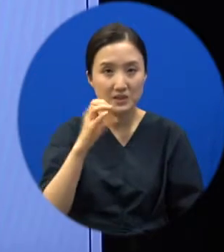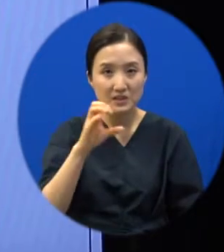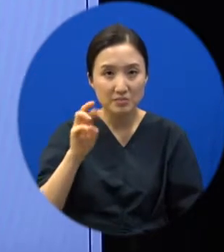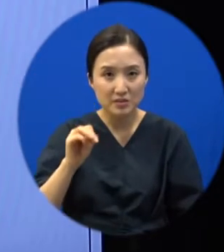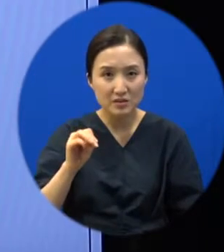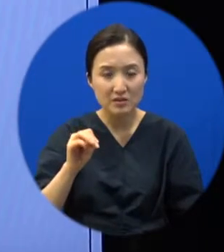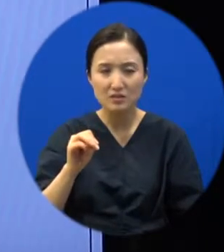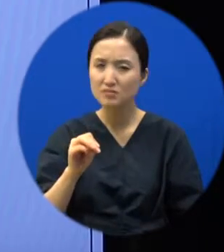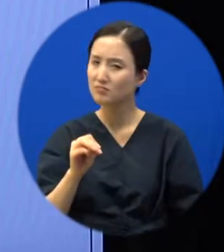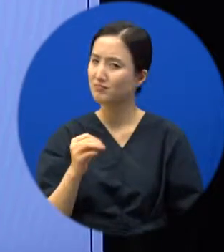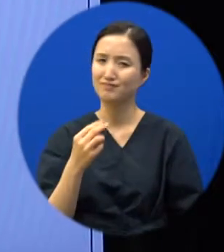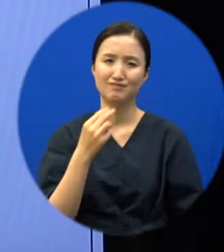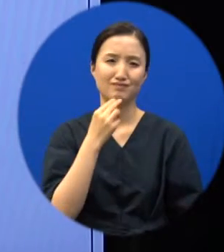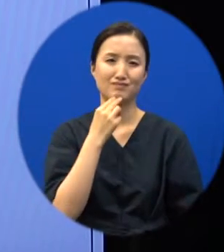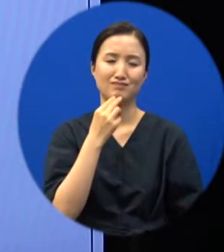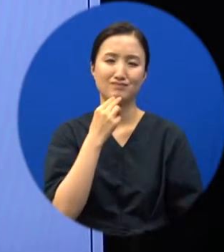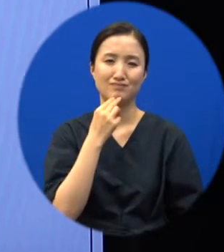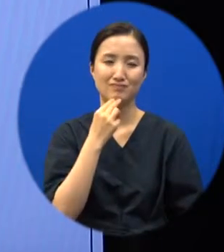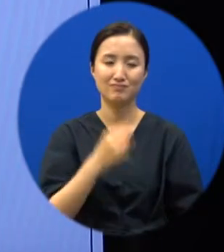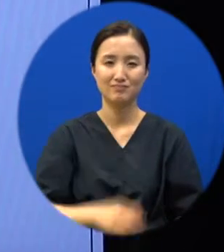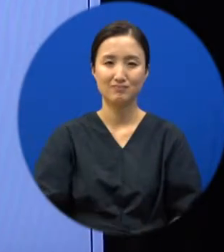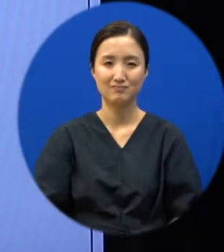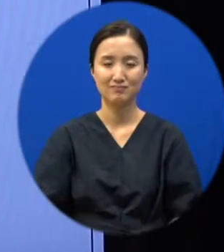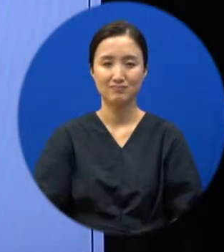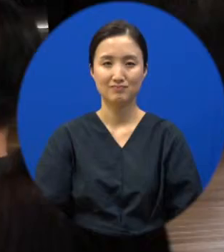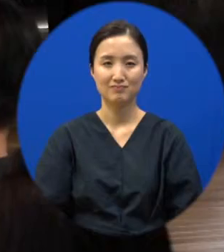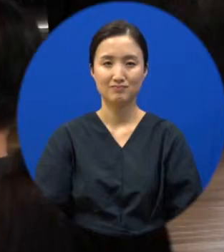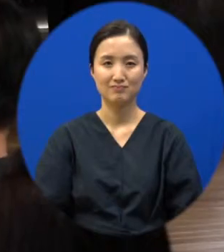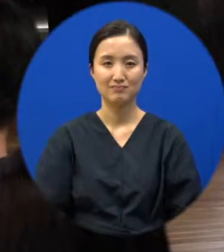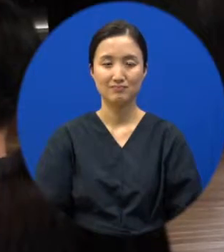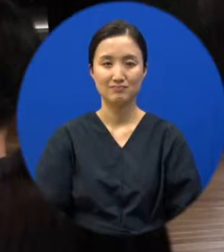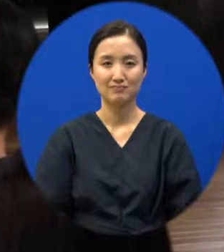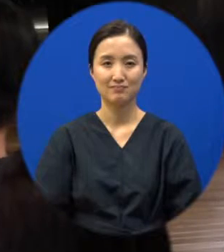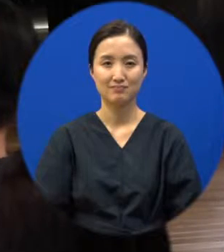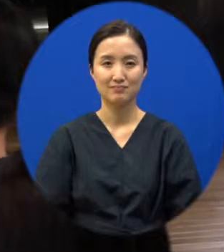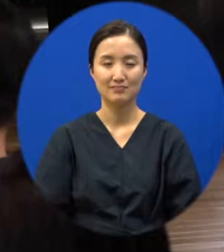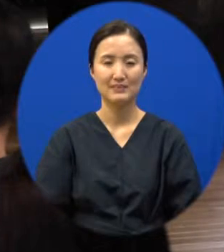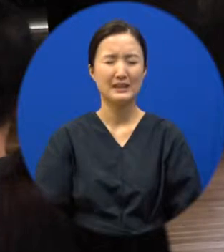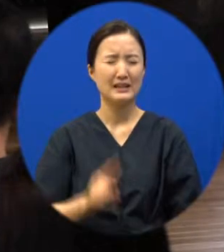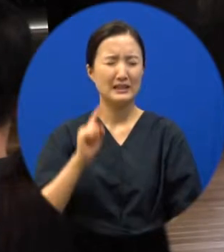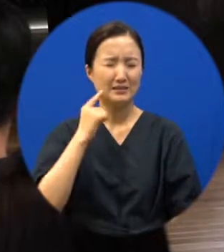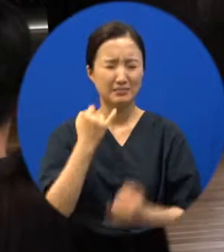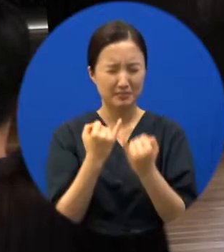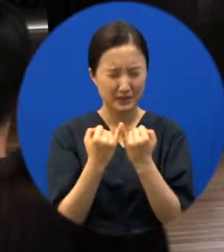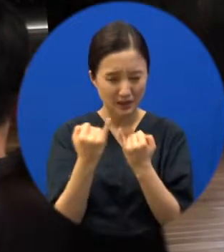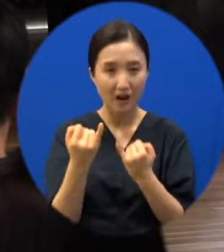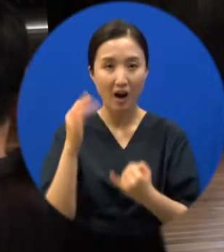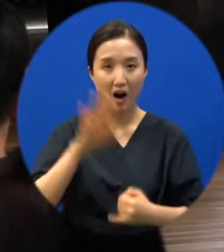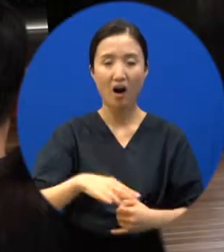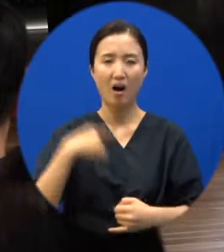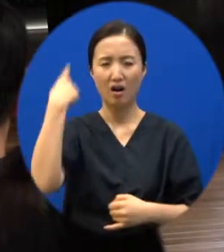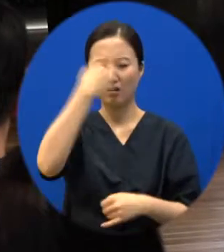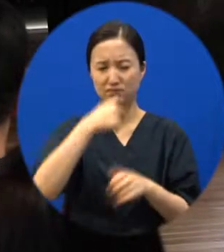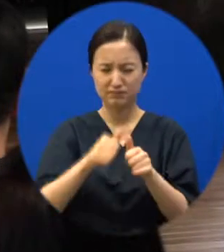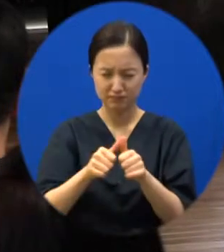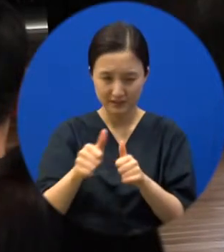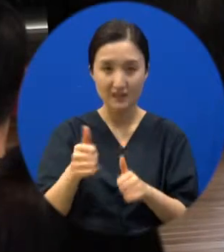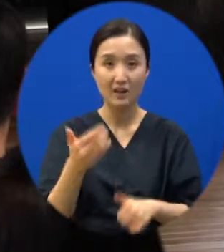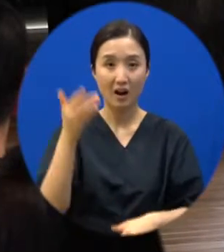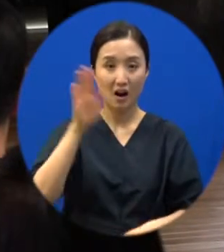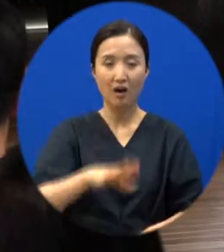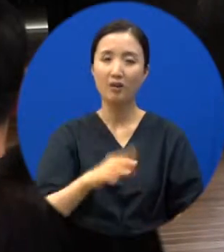센치 이상 있나요? 없어요. 없습니다. 자, 아무리 예뻐도요, 아무리